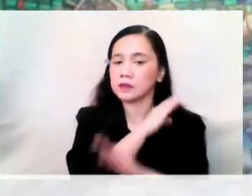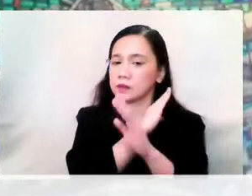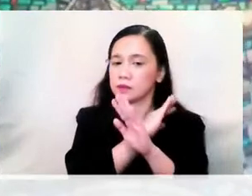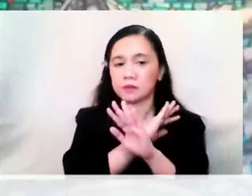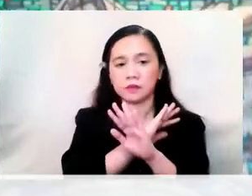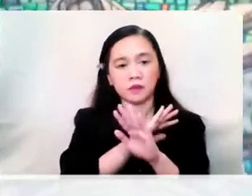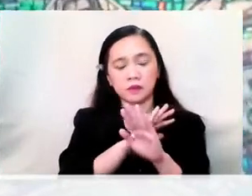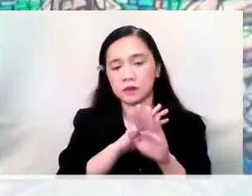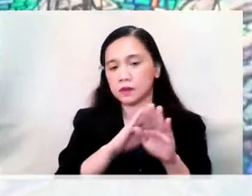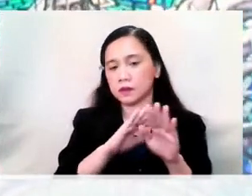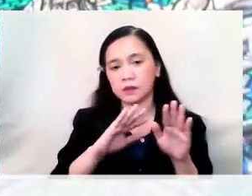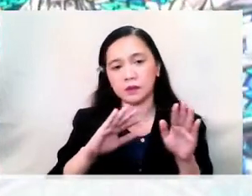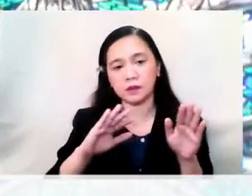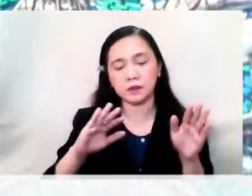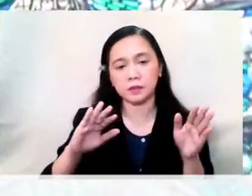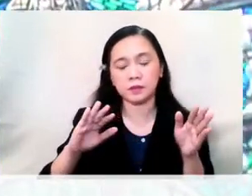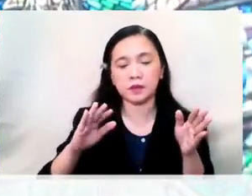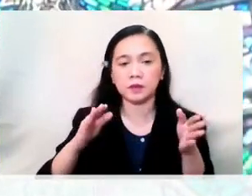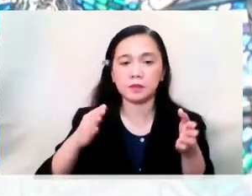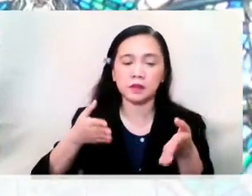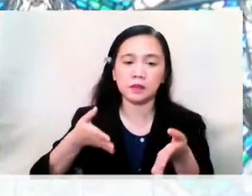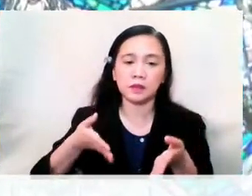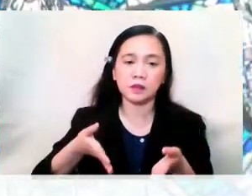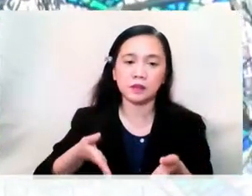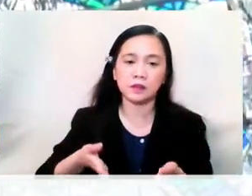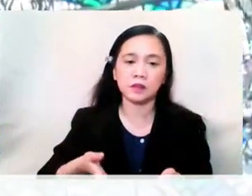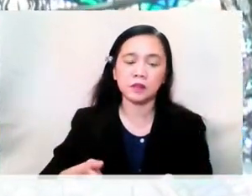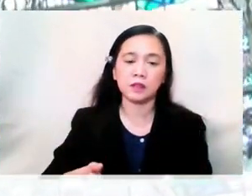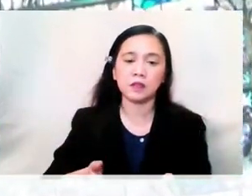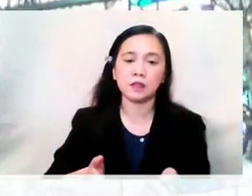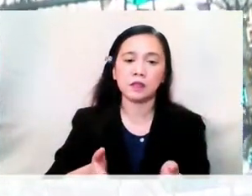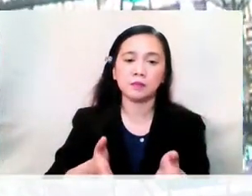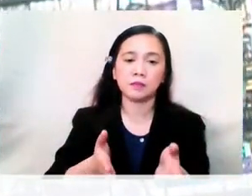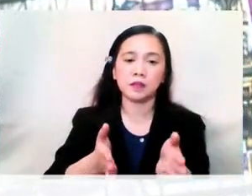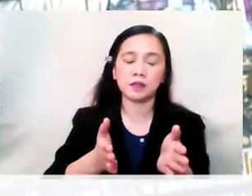At huwag mo kami